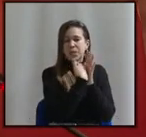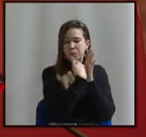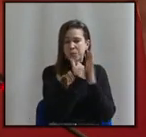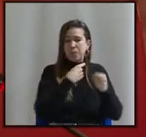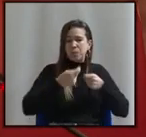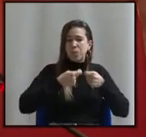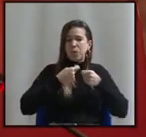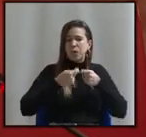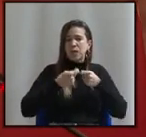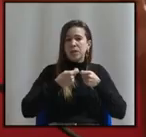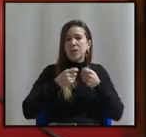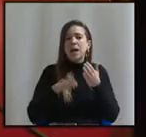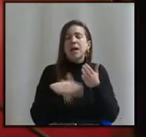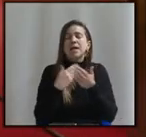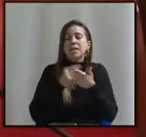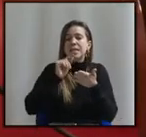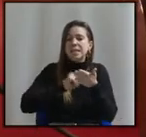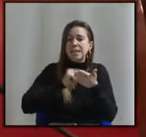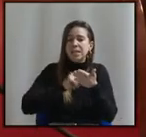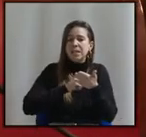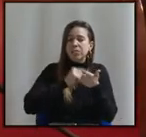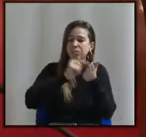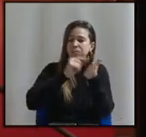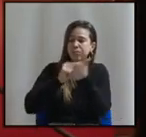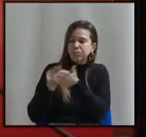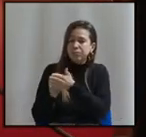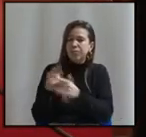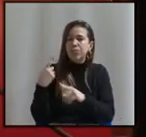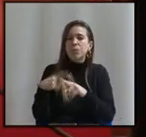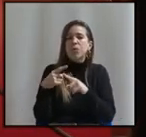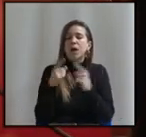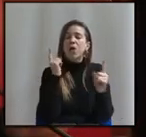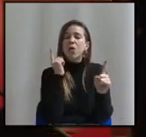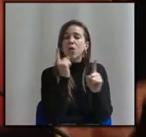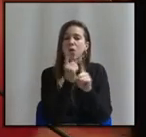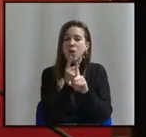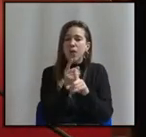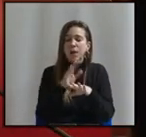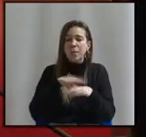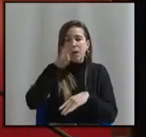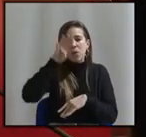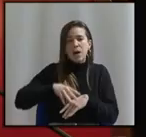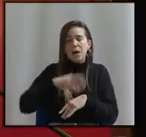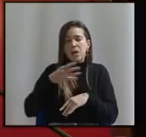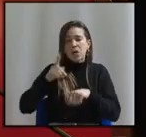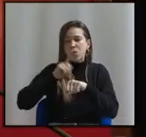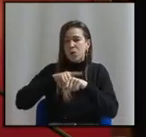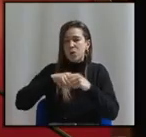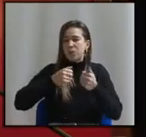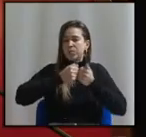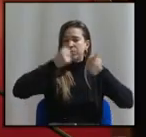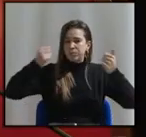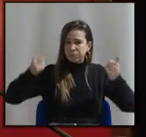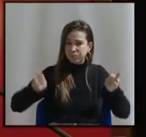botiguers que s'estaven recollint unes signatures perquè estaven en contra de que s'ampliés l'horari de les terrasses dels bars i restaurants